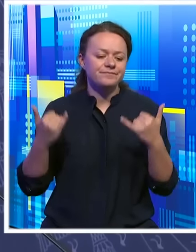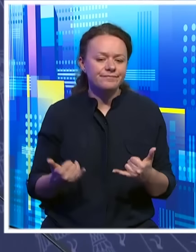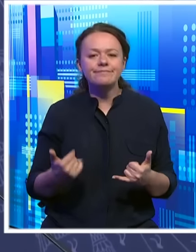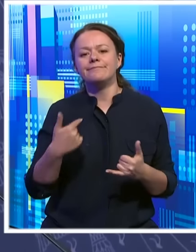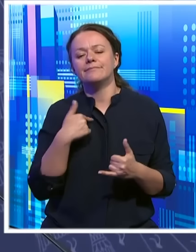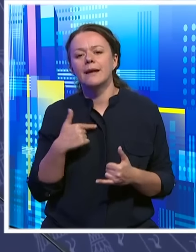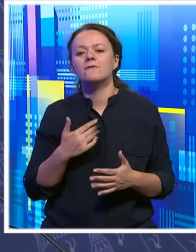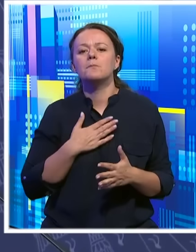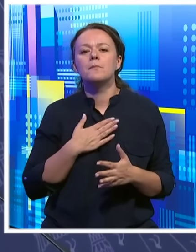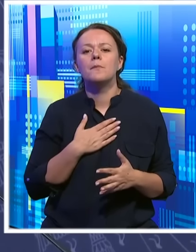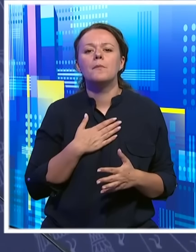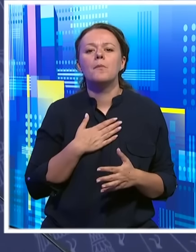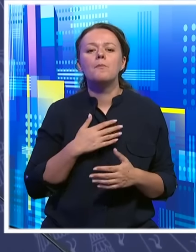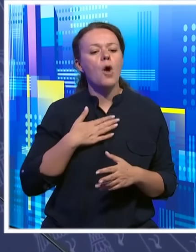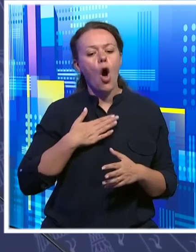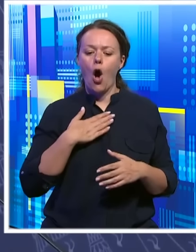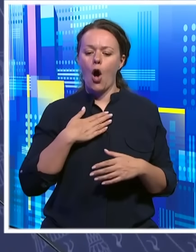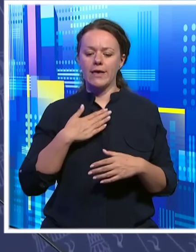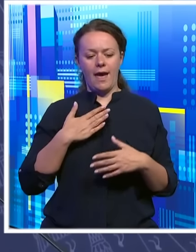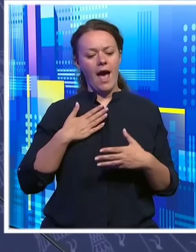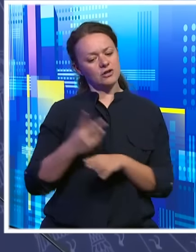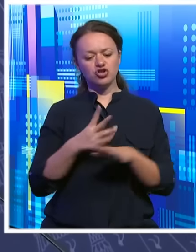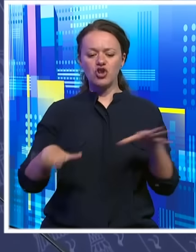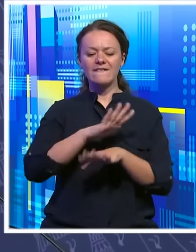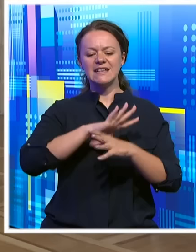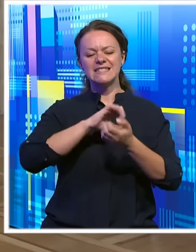sve u svom dvorištu, neće nikada poseći.